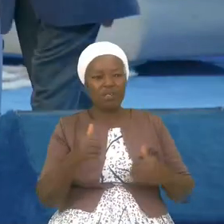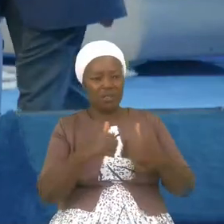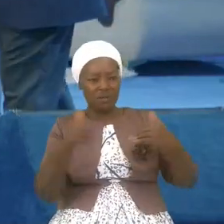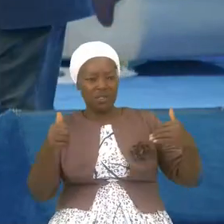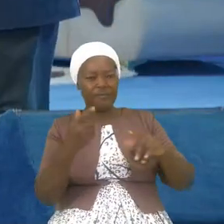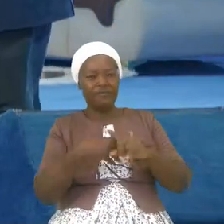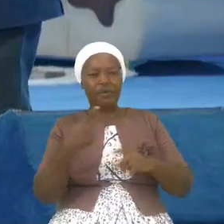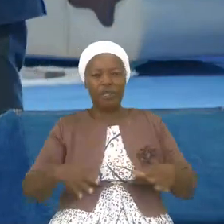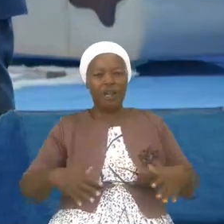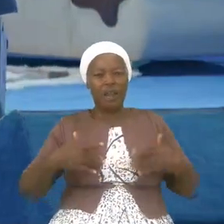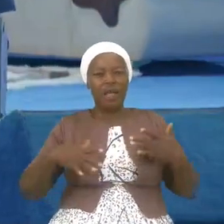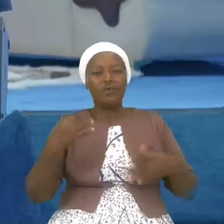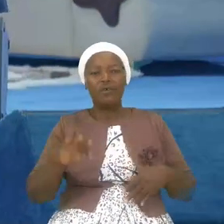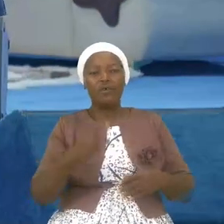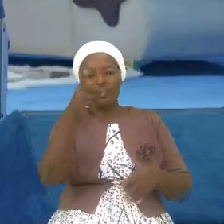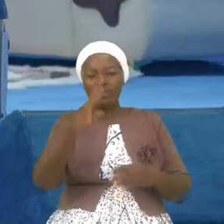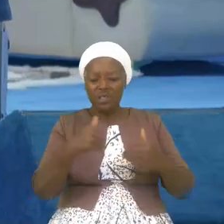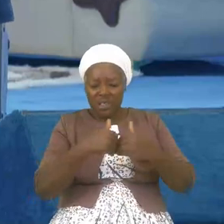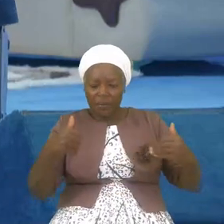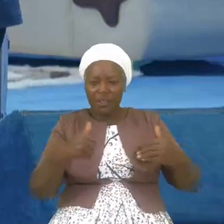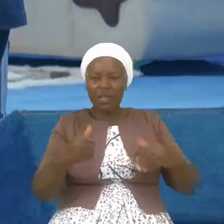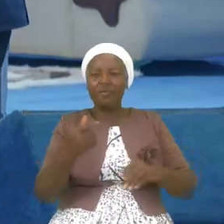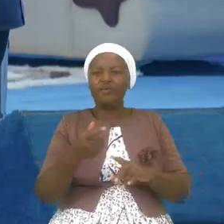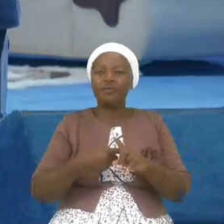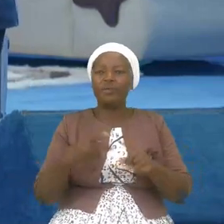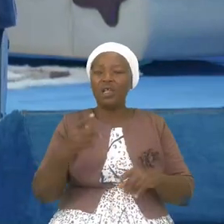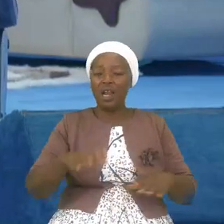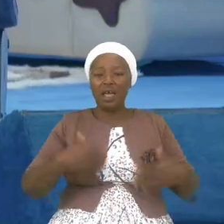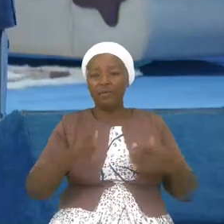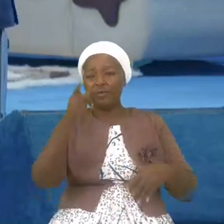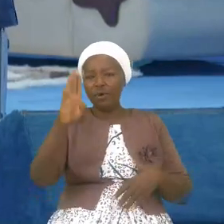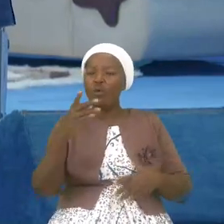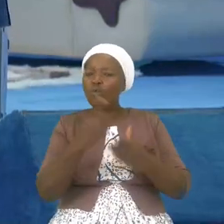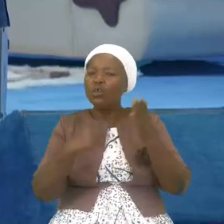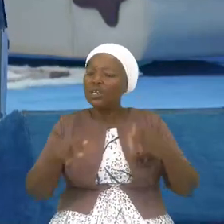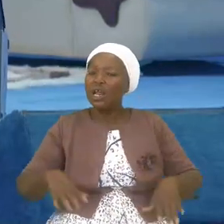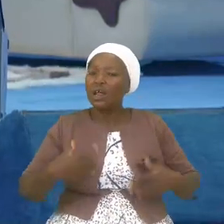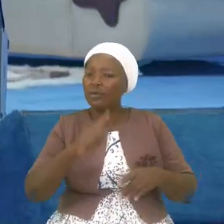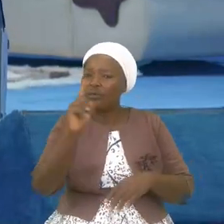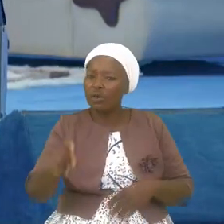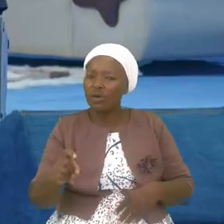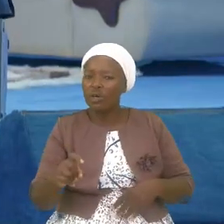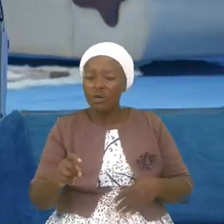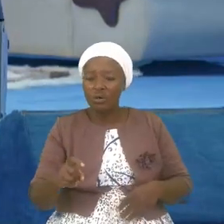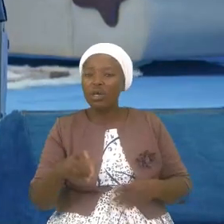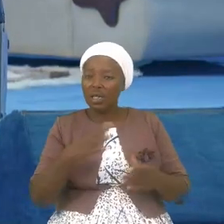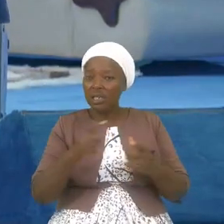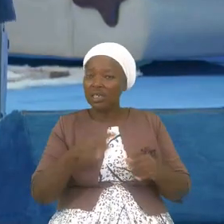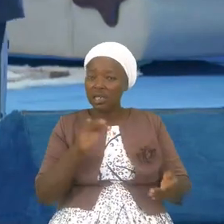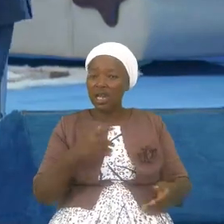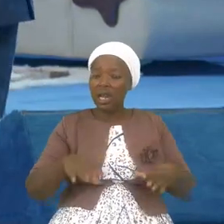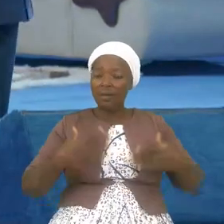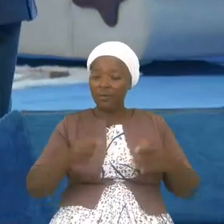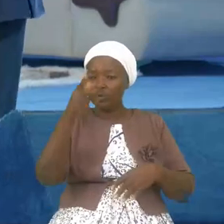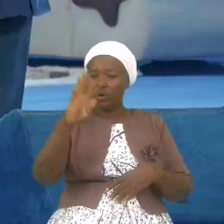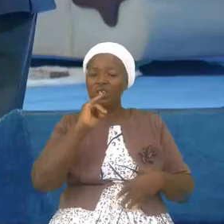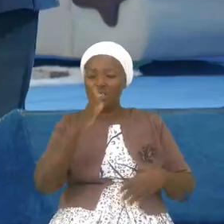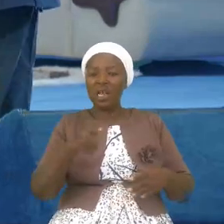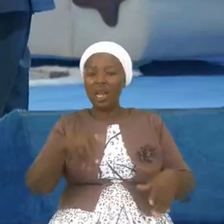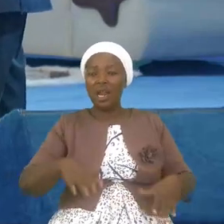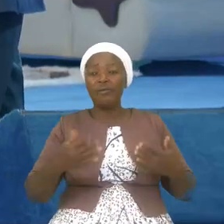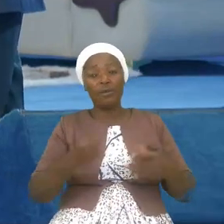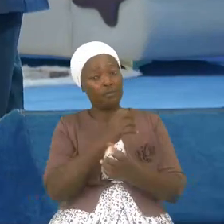Dieu, séparés de la vie de Dieu. C'est quoi la vie de Dieu? C'est une vie d'amour. Nous n'avons